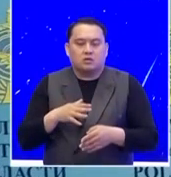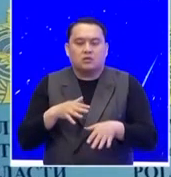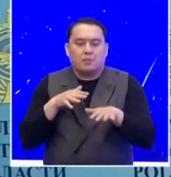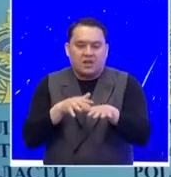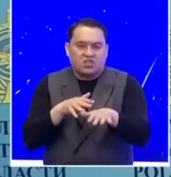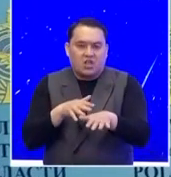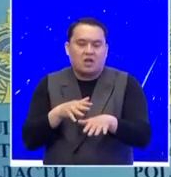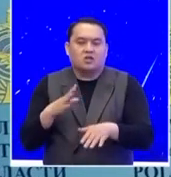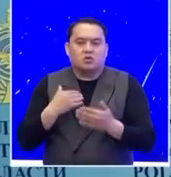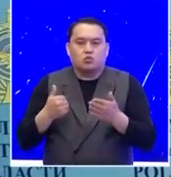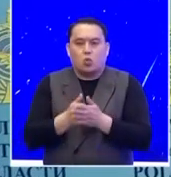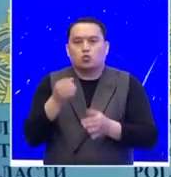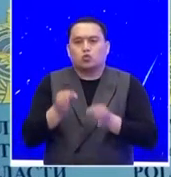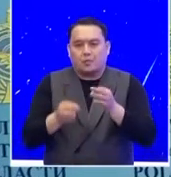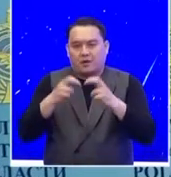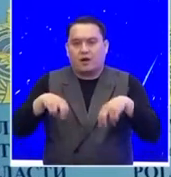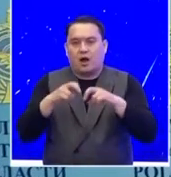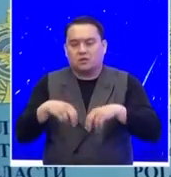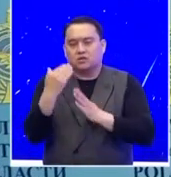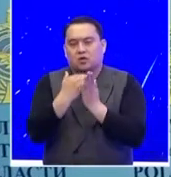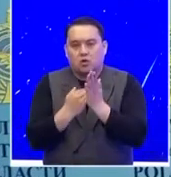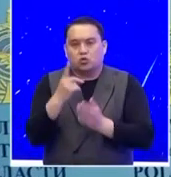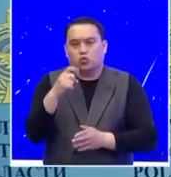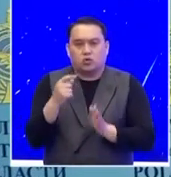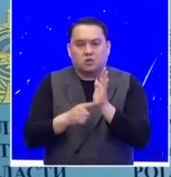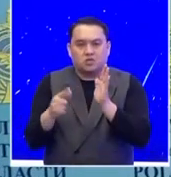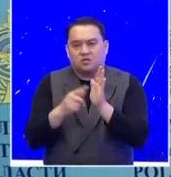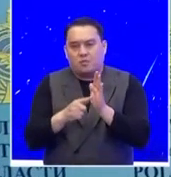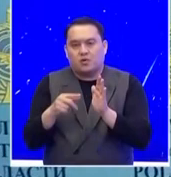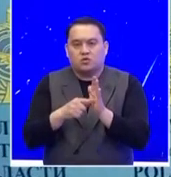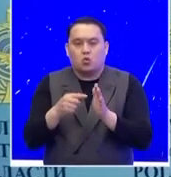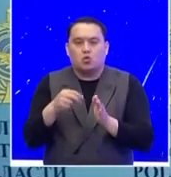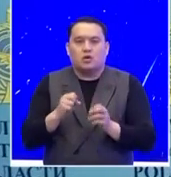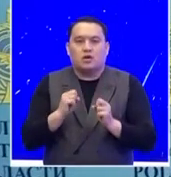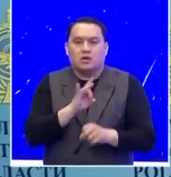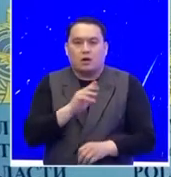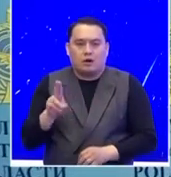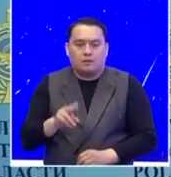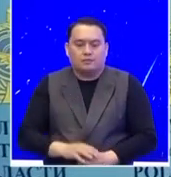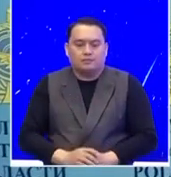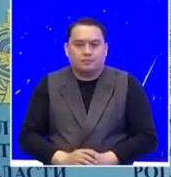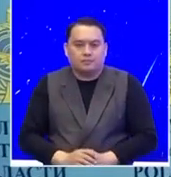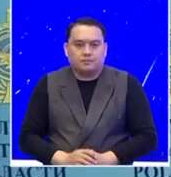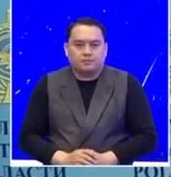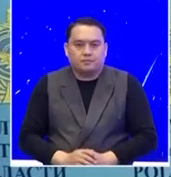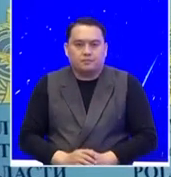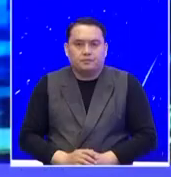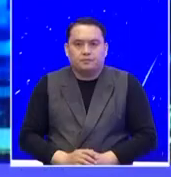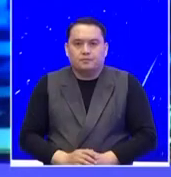нападение. Ведется досудебное расследование по статье 188, части 3 Уголовного кодекса Республики Казахстан.